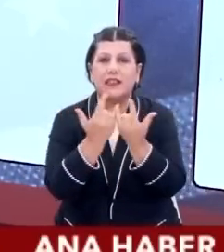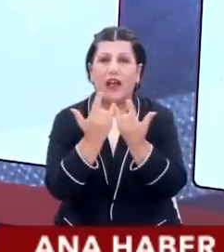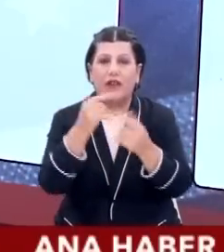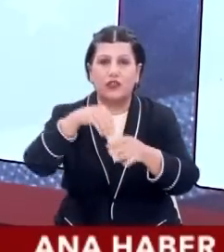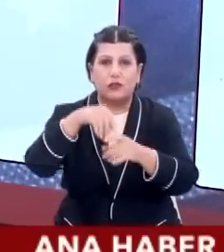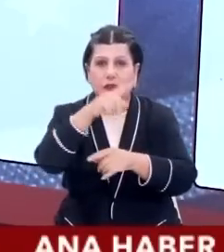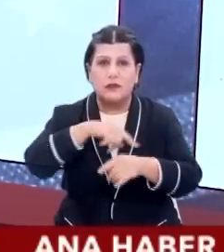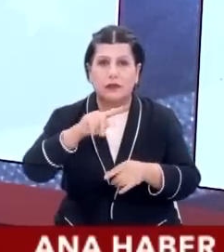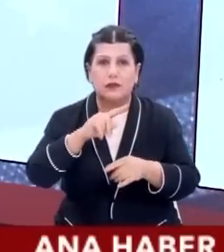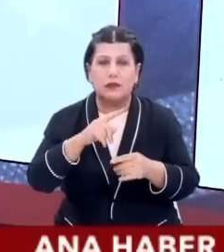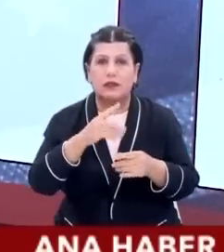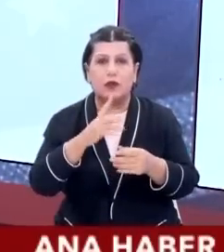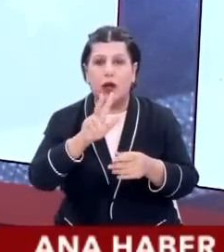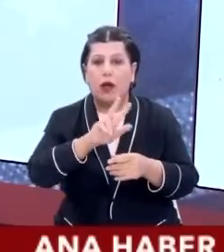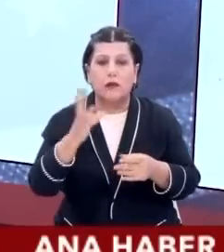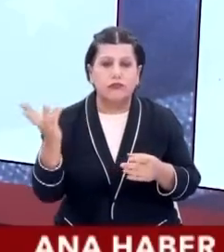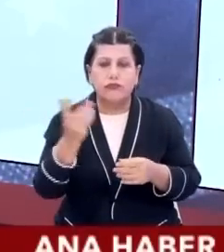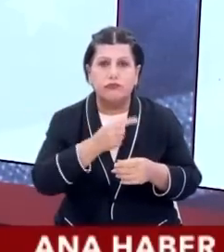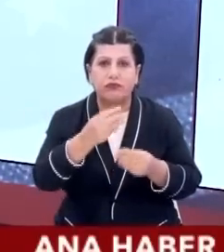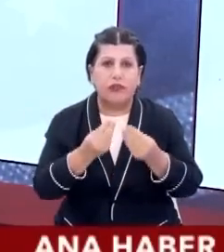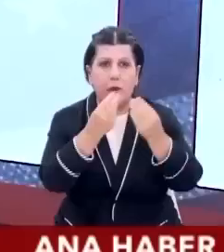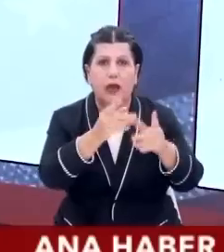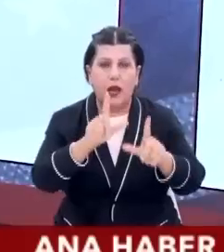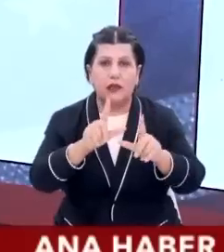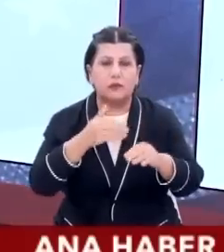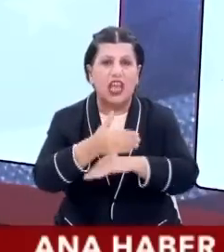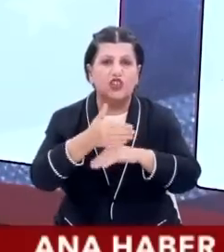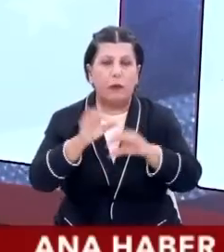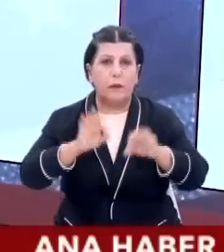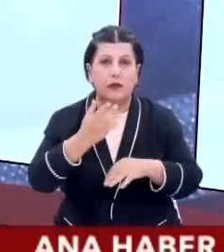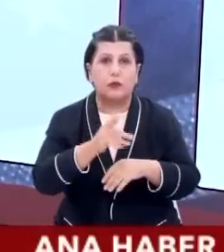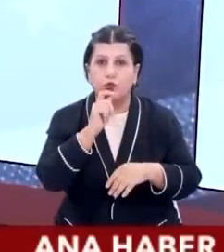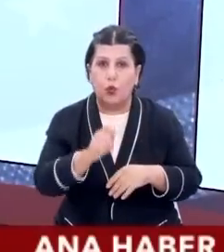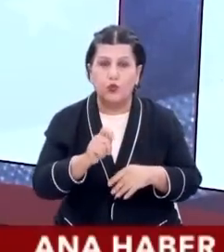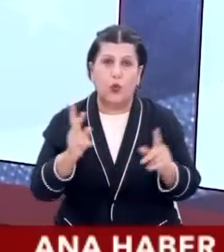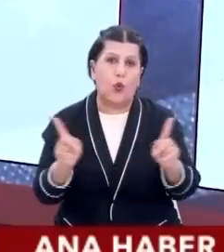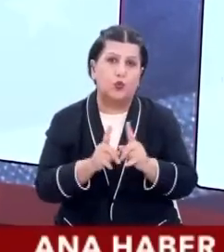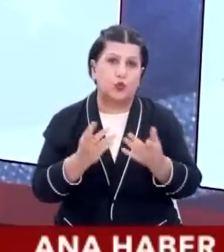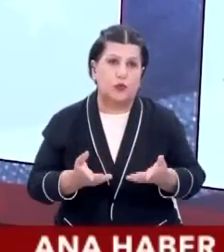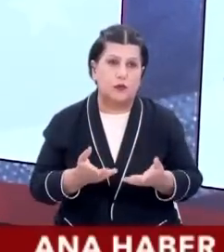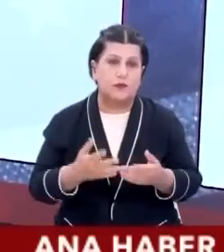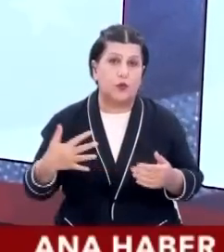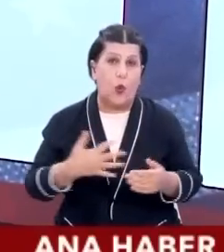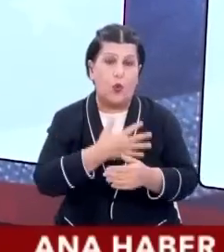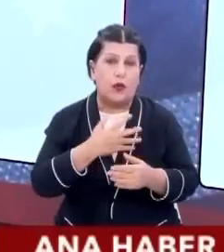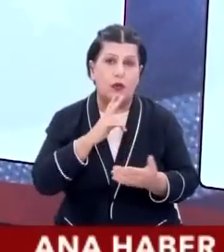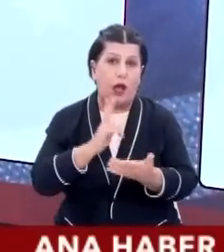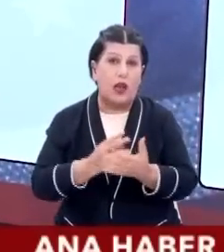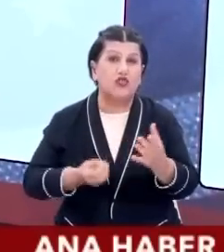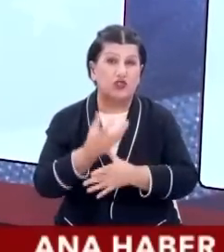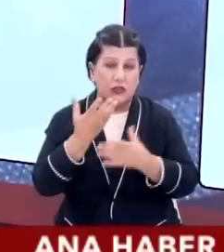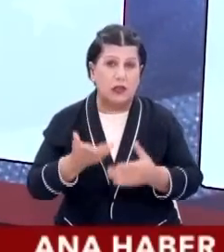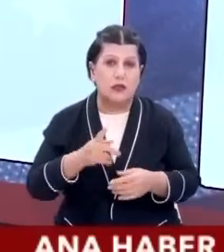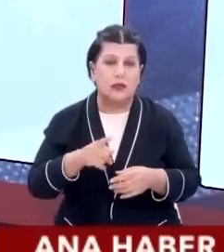f-16'sının teslimini bekliyor Hatta gecikmeler başlamış Sözün Özü kongreden karar çıksa